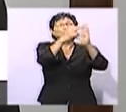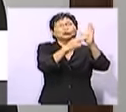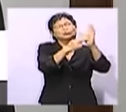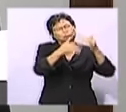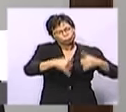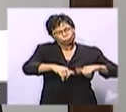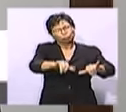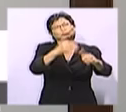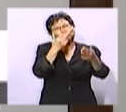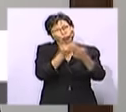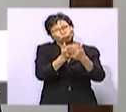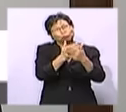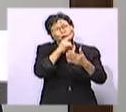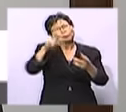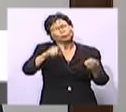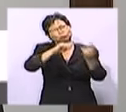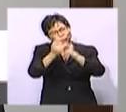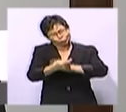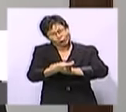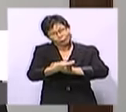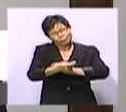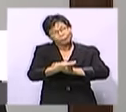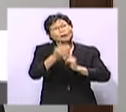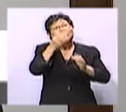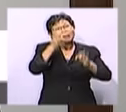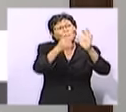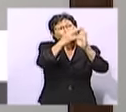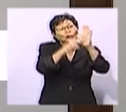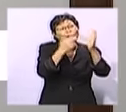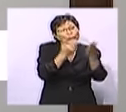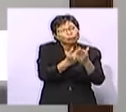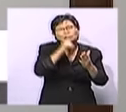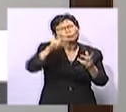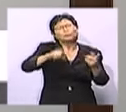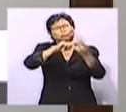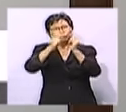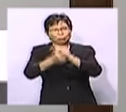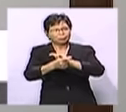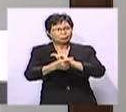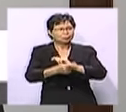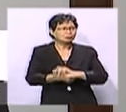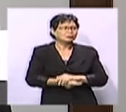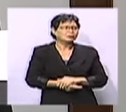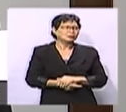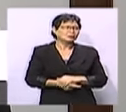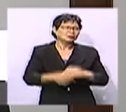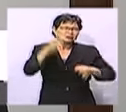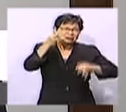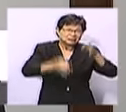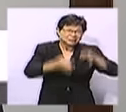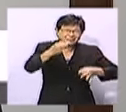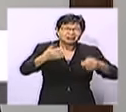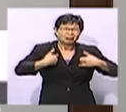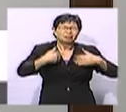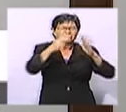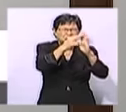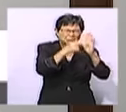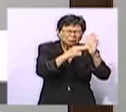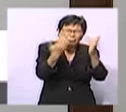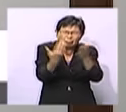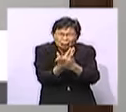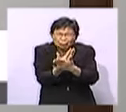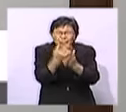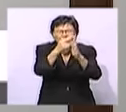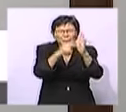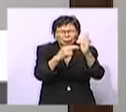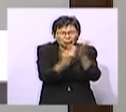diteruskan. Tidak perlulah kita pindah segala-galanya kerana kita adalah kerajaan yang baru. Walaupun seandainya sekiranya ada perkara-perkara baru rasanya